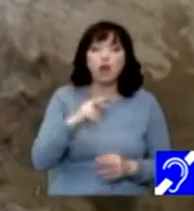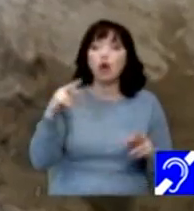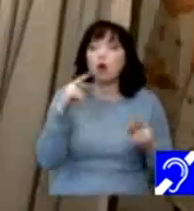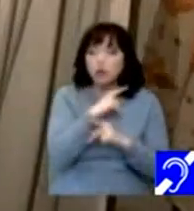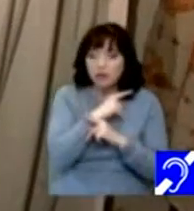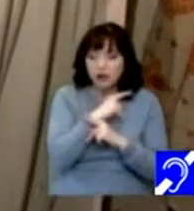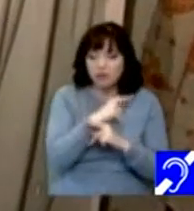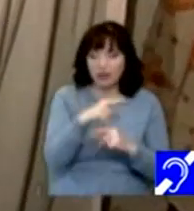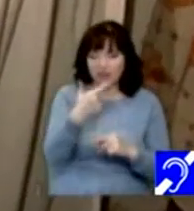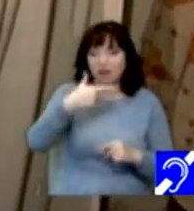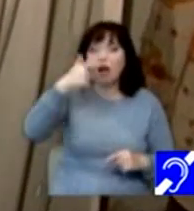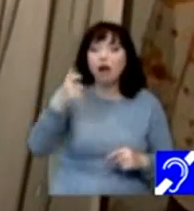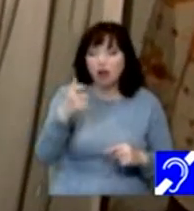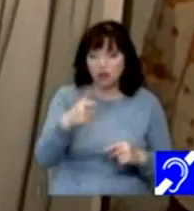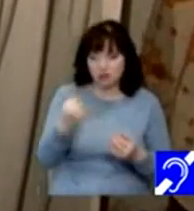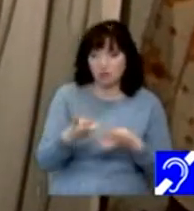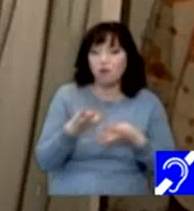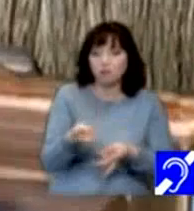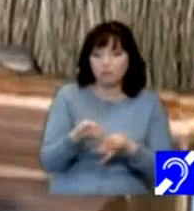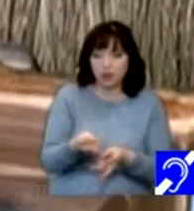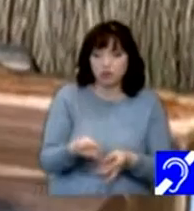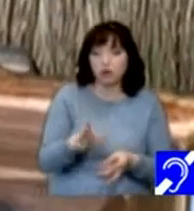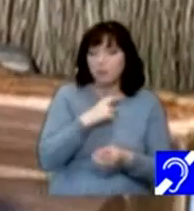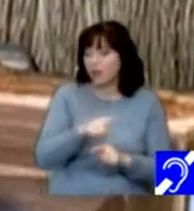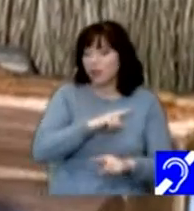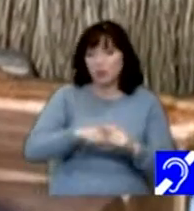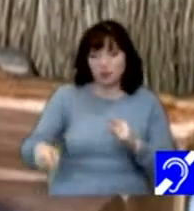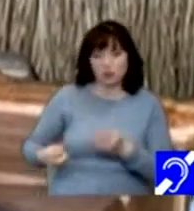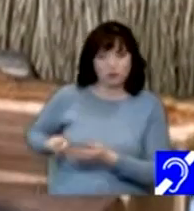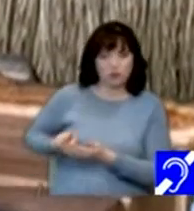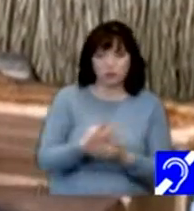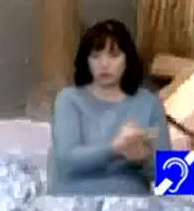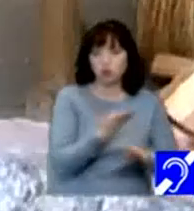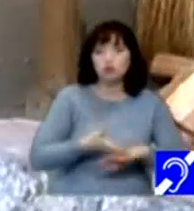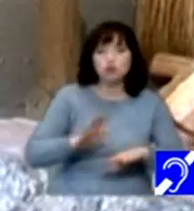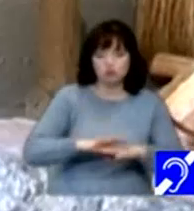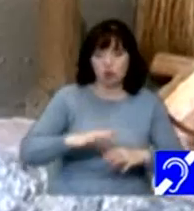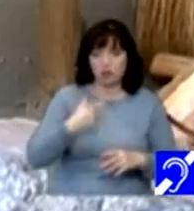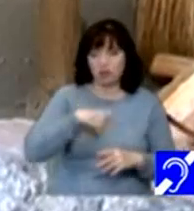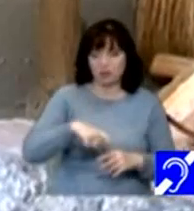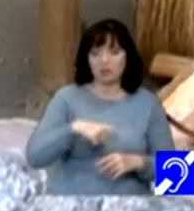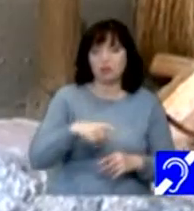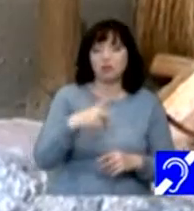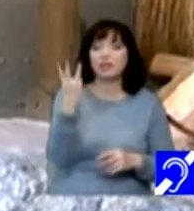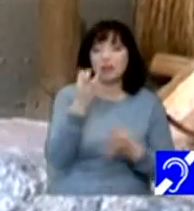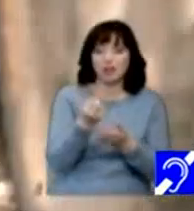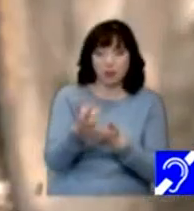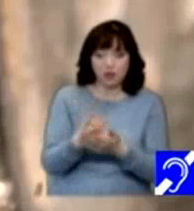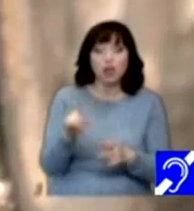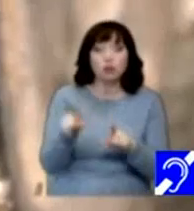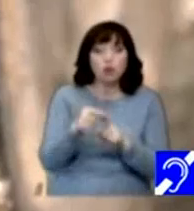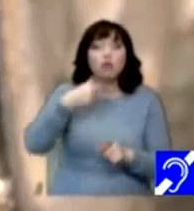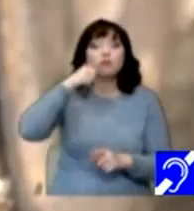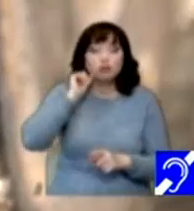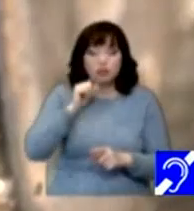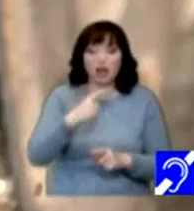intoxicat cu monoxid de carbon. Aceștia au fost internați în stare gravă la Spitalul Sfânta Treime. Tot ieri, o femeie și copiii